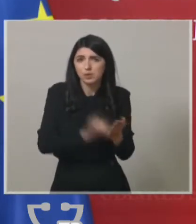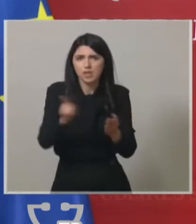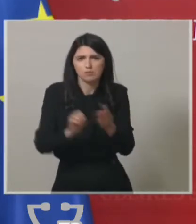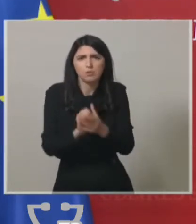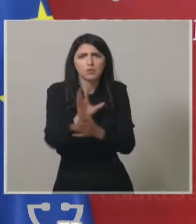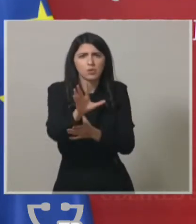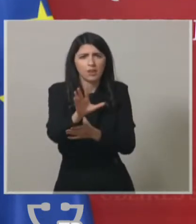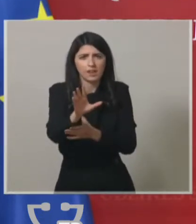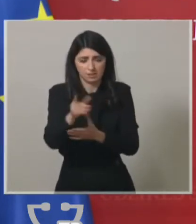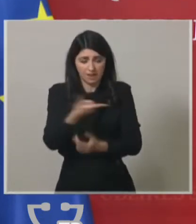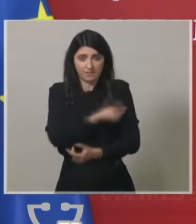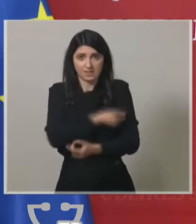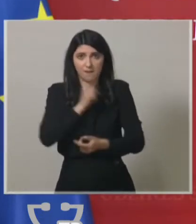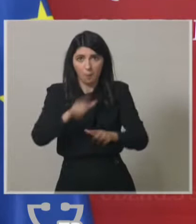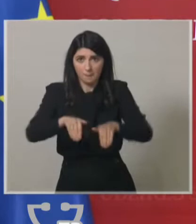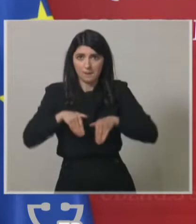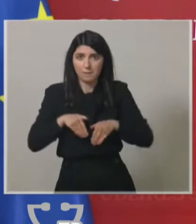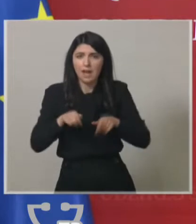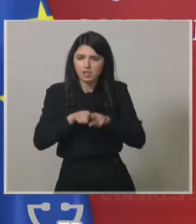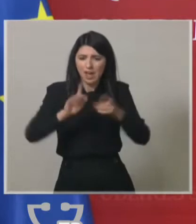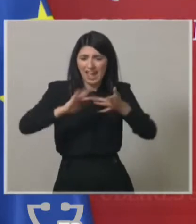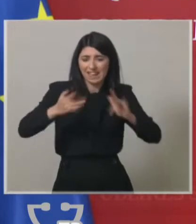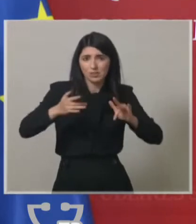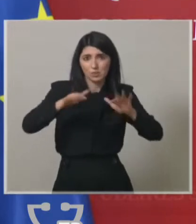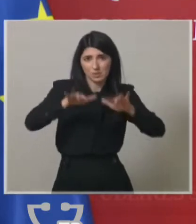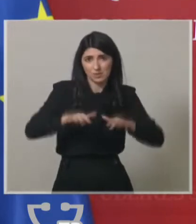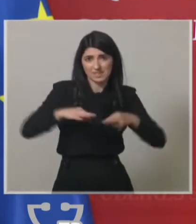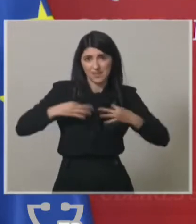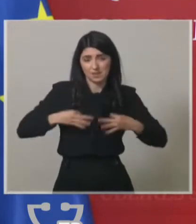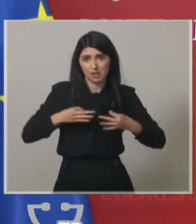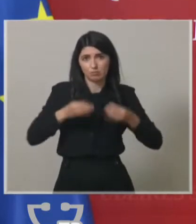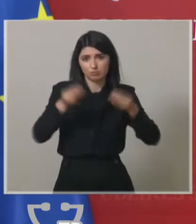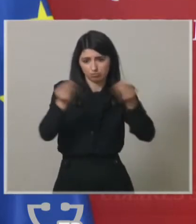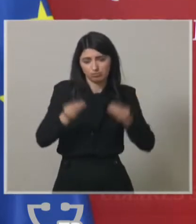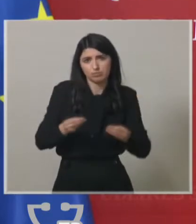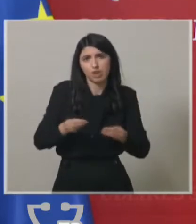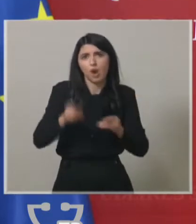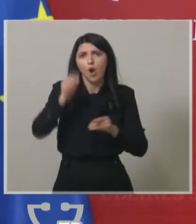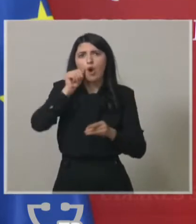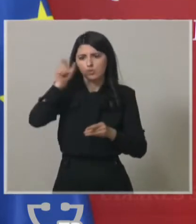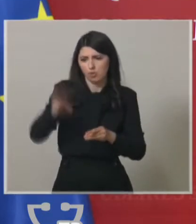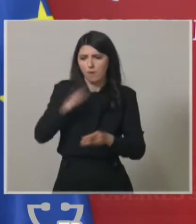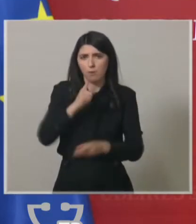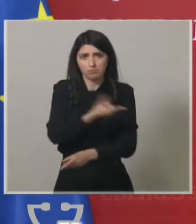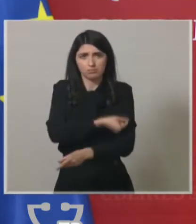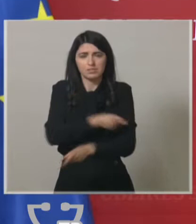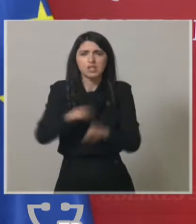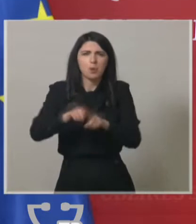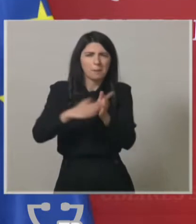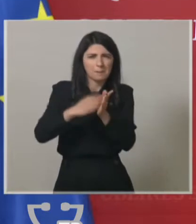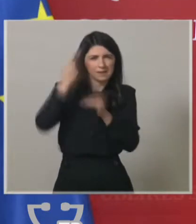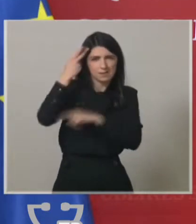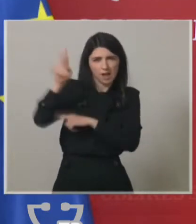спроведената вакцинација станува дел и од електронското здравствено досие на пациентот, по примерот на некои други